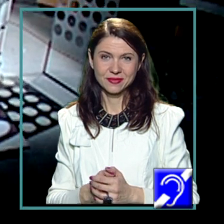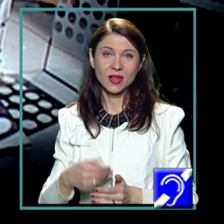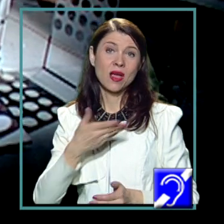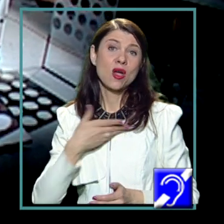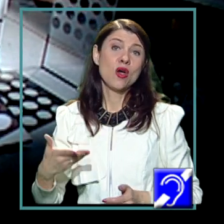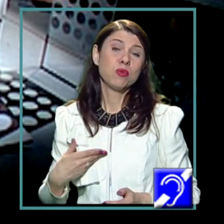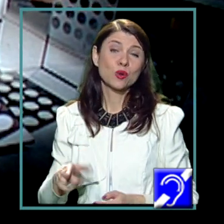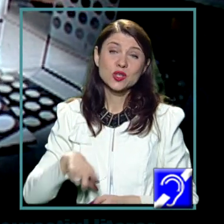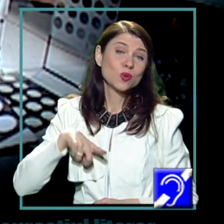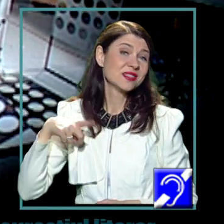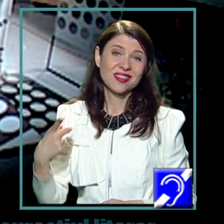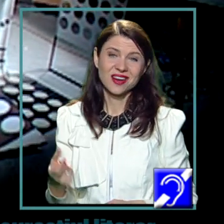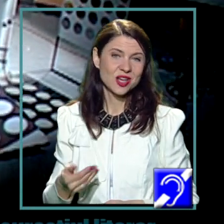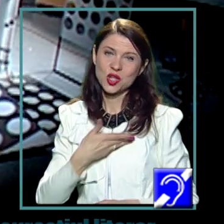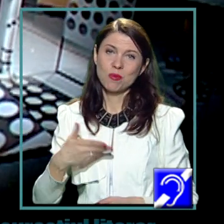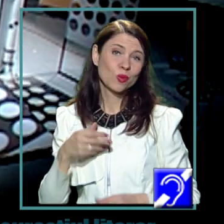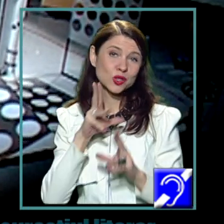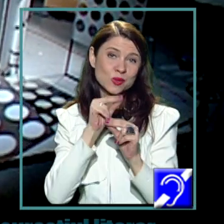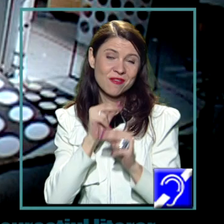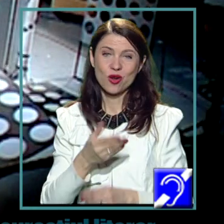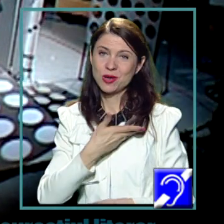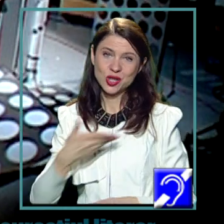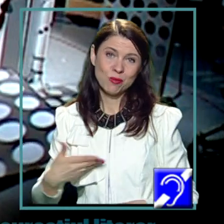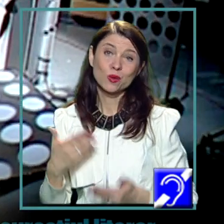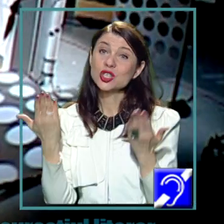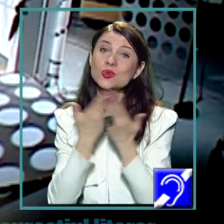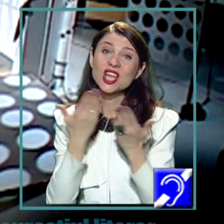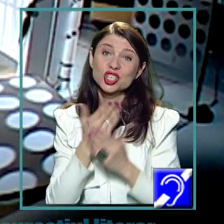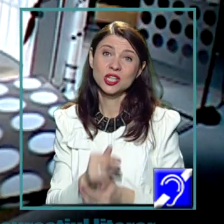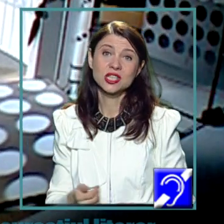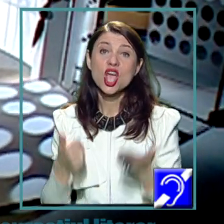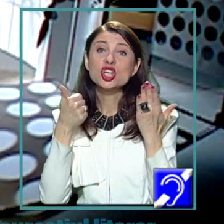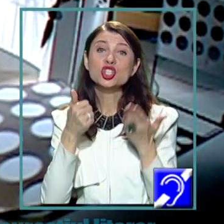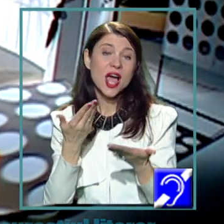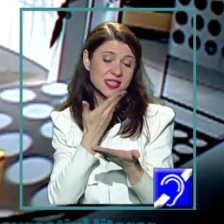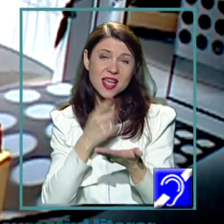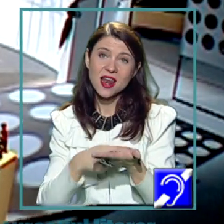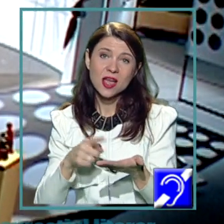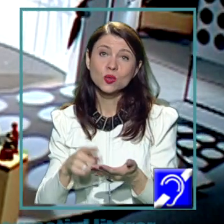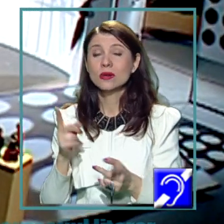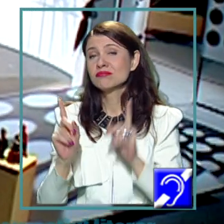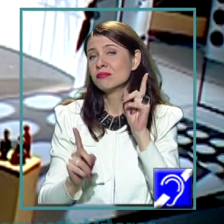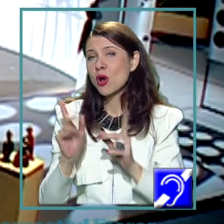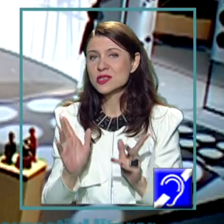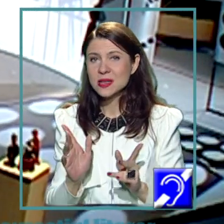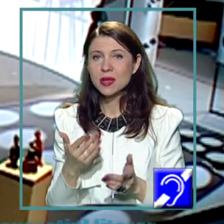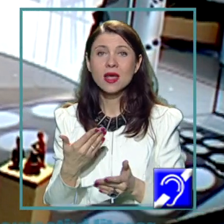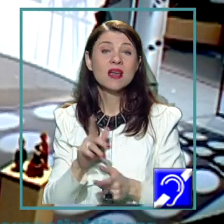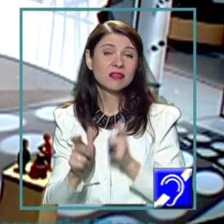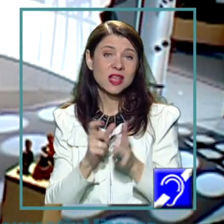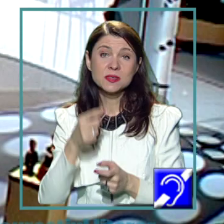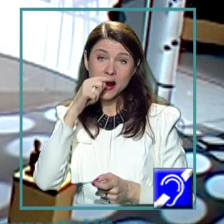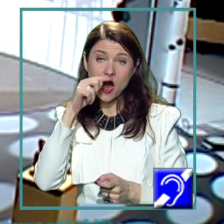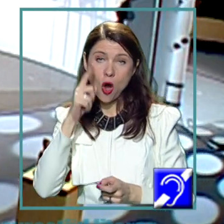Bucureștiul se trăiește, Bucureștiul se vorbește, Bucureștiul se citește. Sunt 6 lecturi posibile ale orașului, ceea ce ne